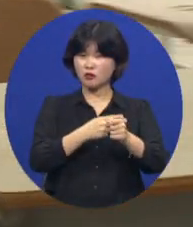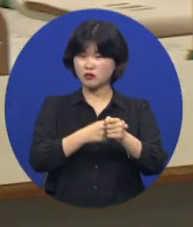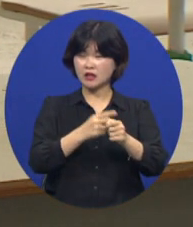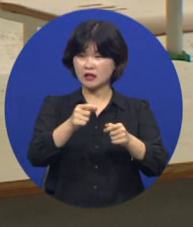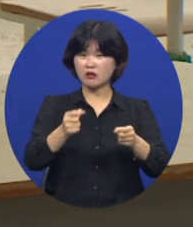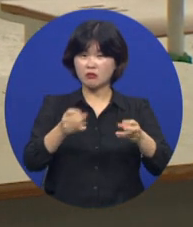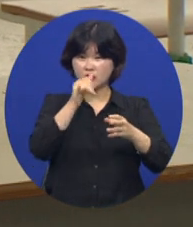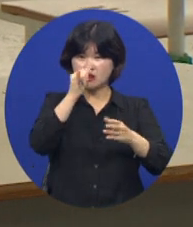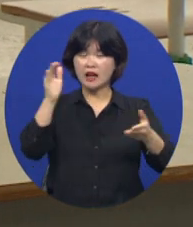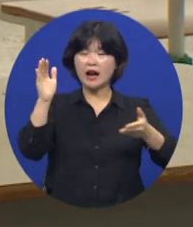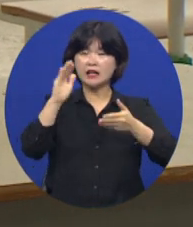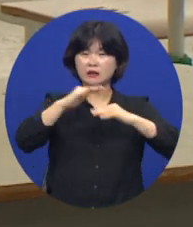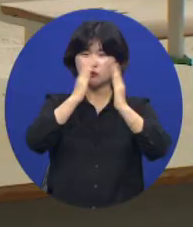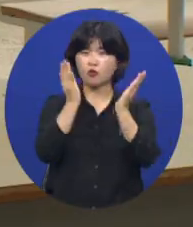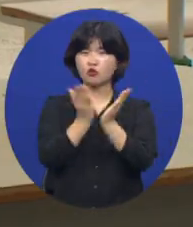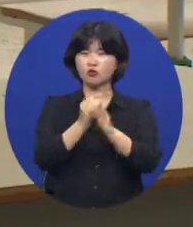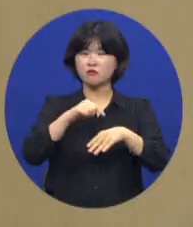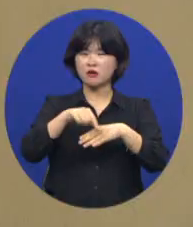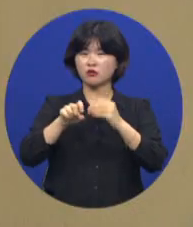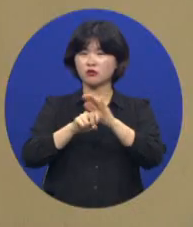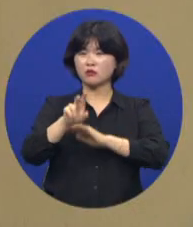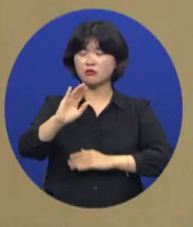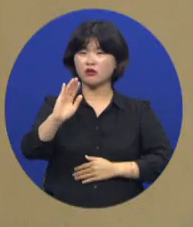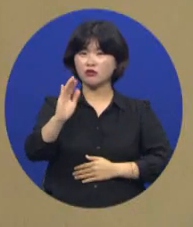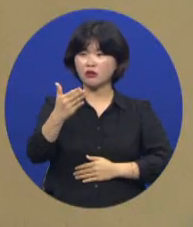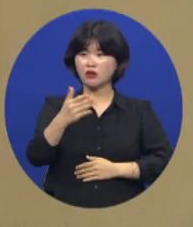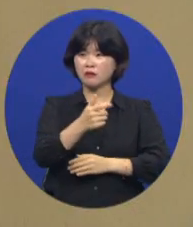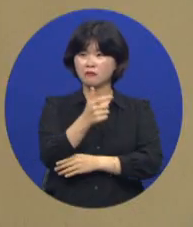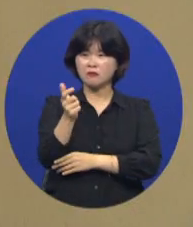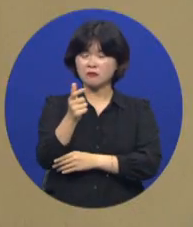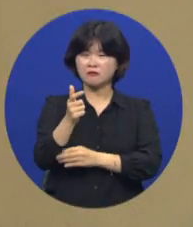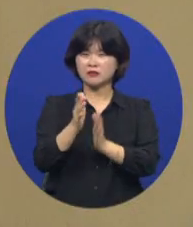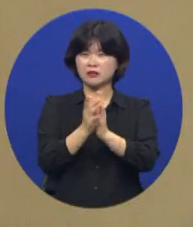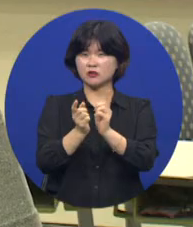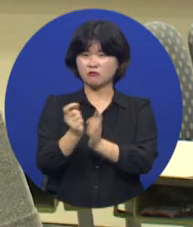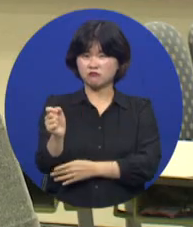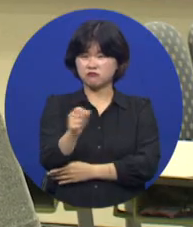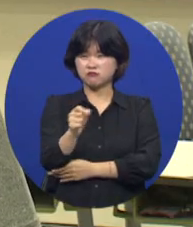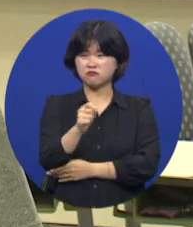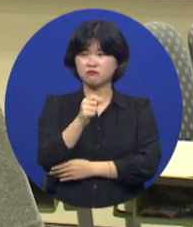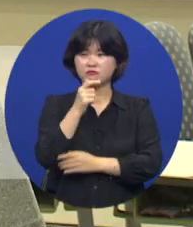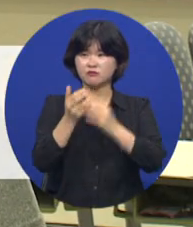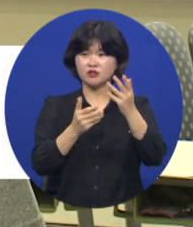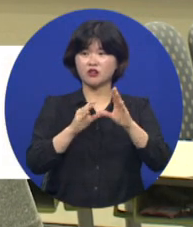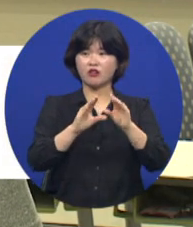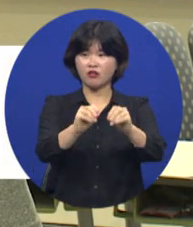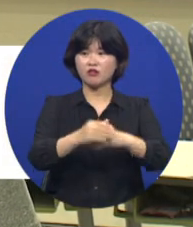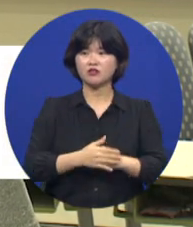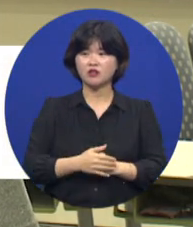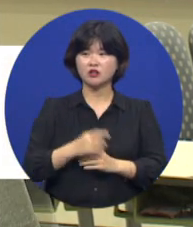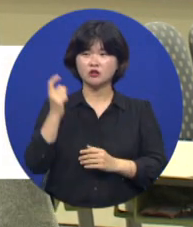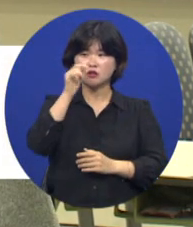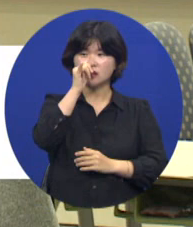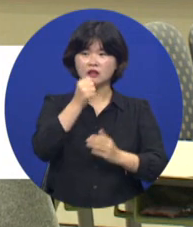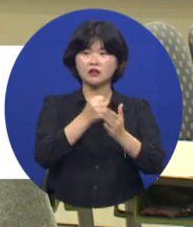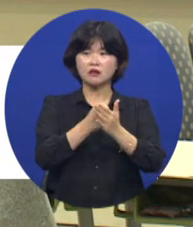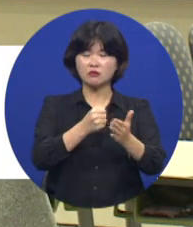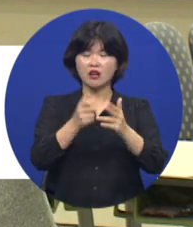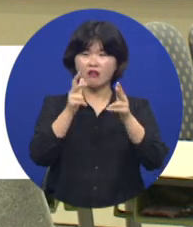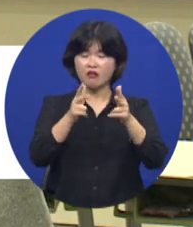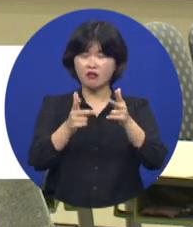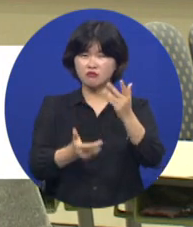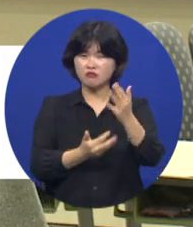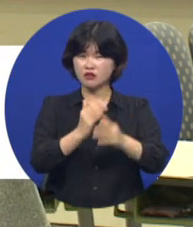해당 건물에 있던 학생들을 모두 밖으로 대피시키고 소화기로 불을 껐습니다. 펑 하는 소리가 났다라고 해서